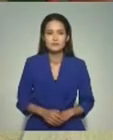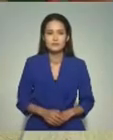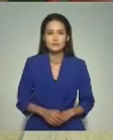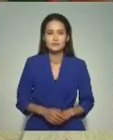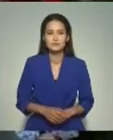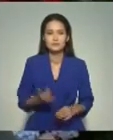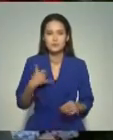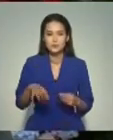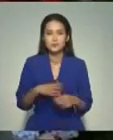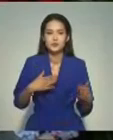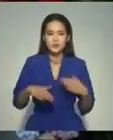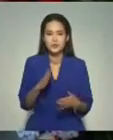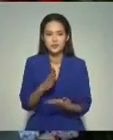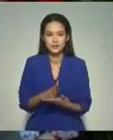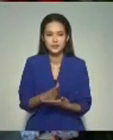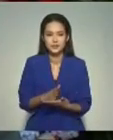дочки